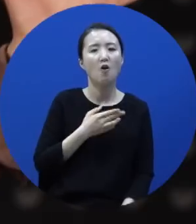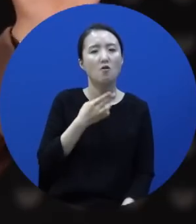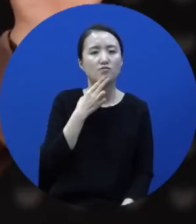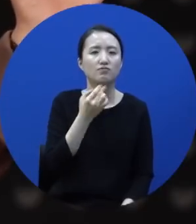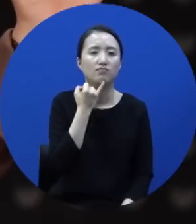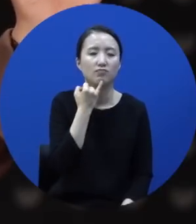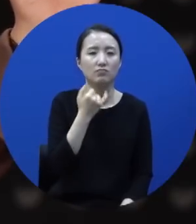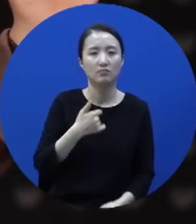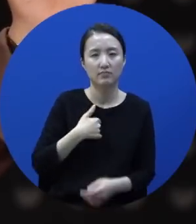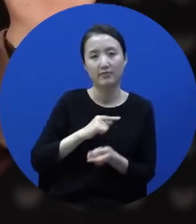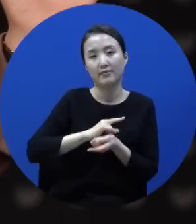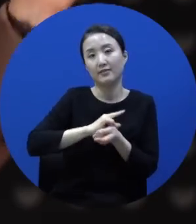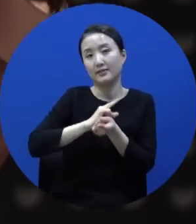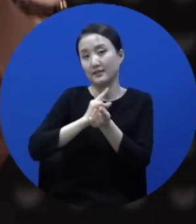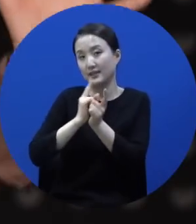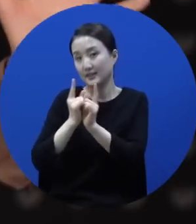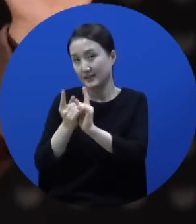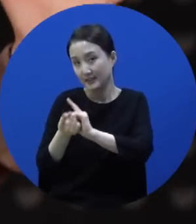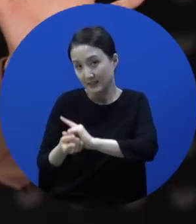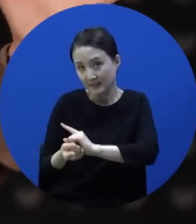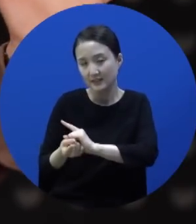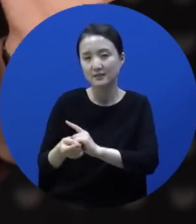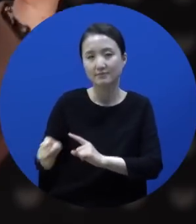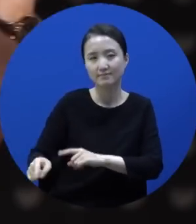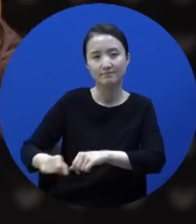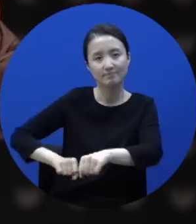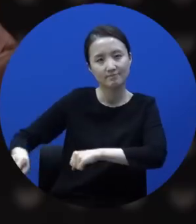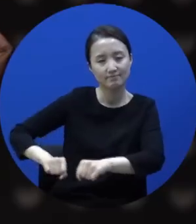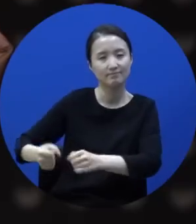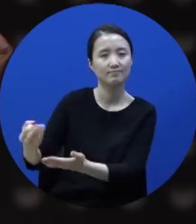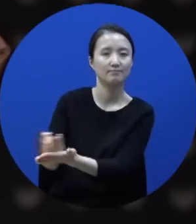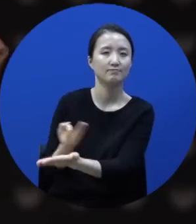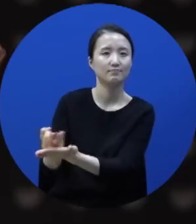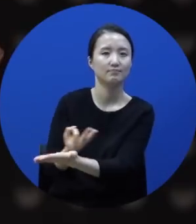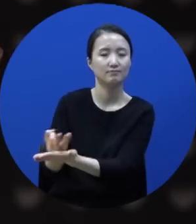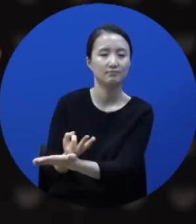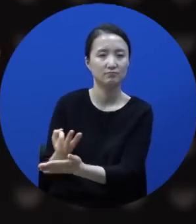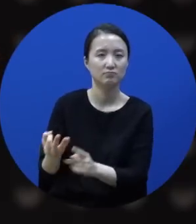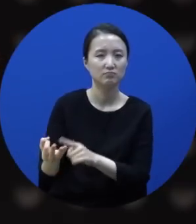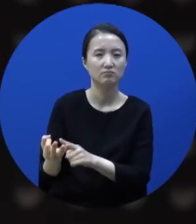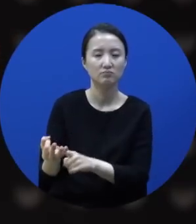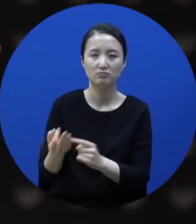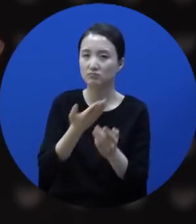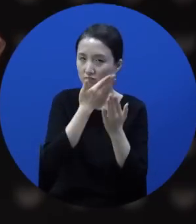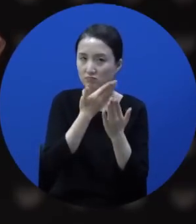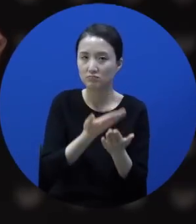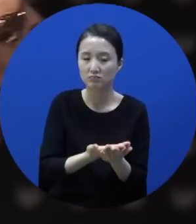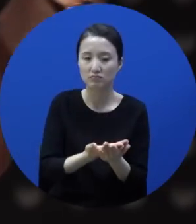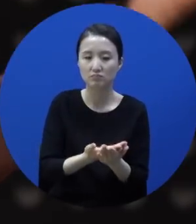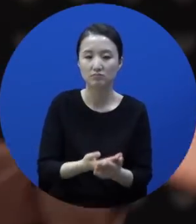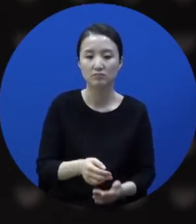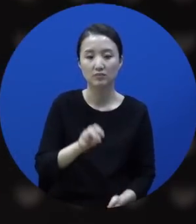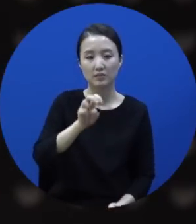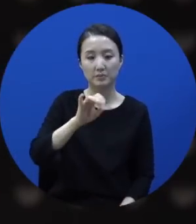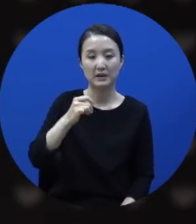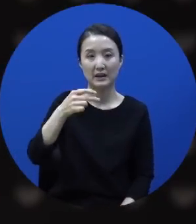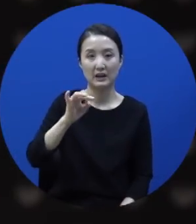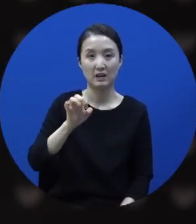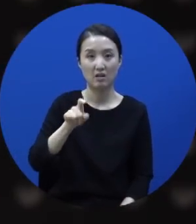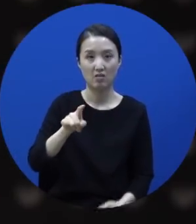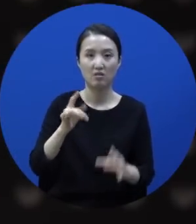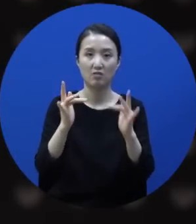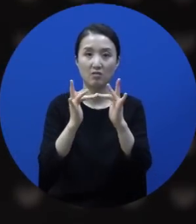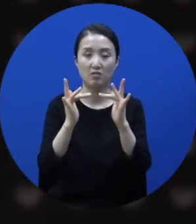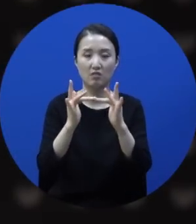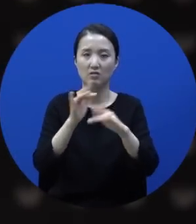하나의 아바타가 나를 대신하는 하나의 아바타가 나 대신 돈을 버는 구조예요. 근데 이제 미디어를 잘